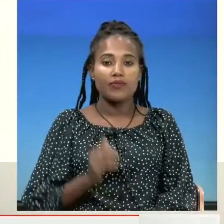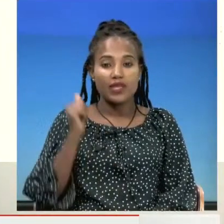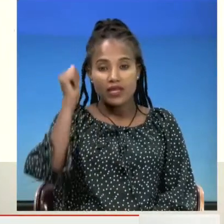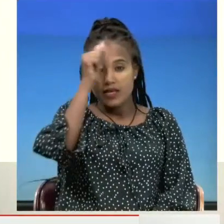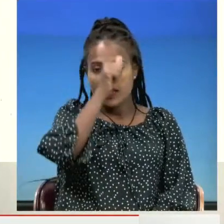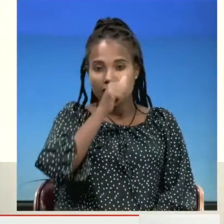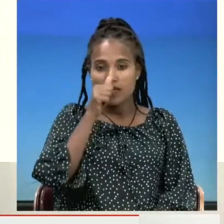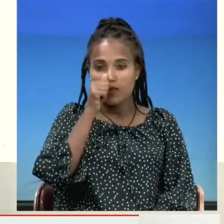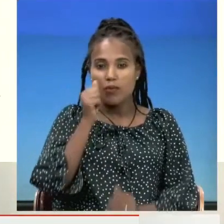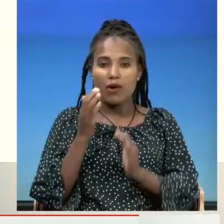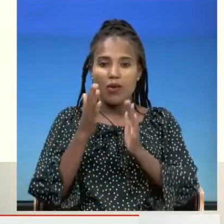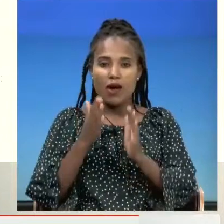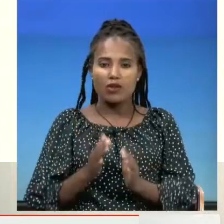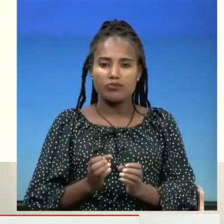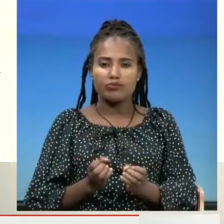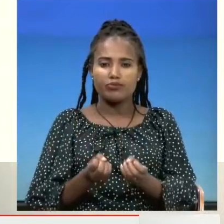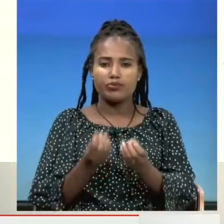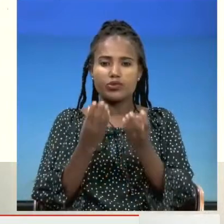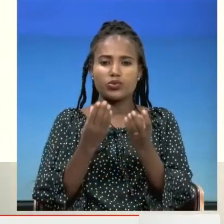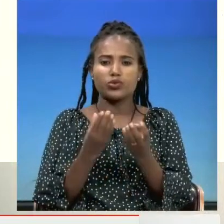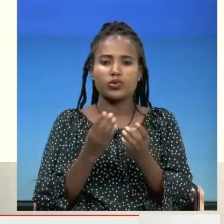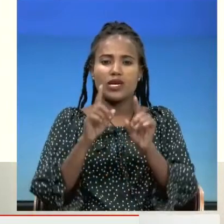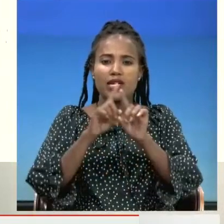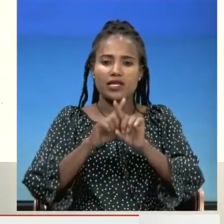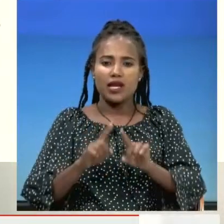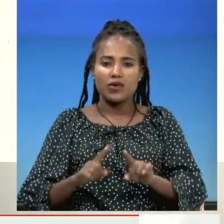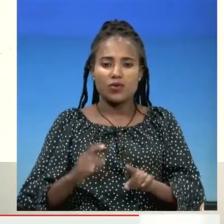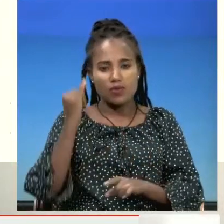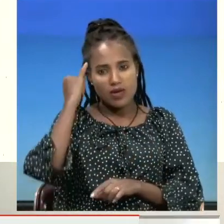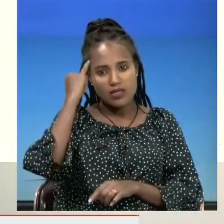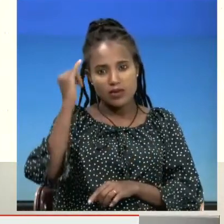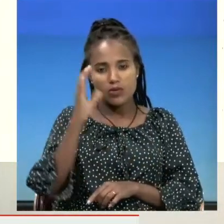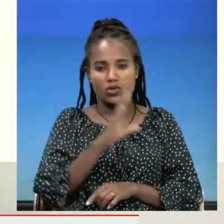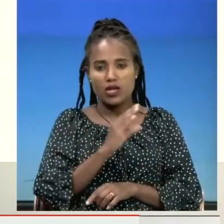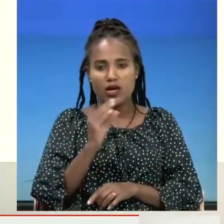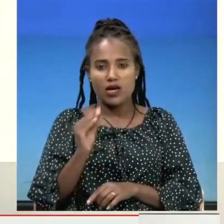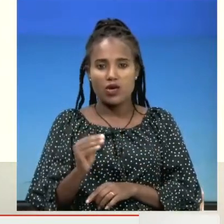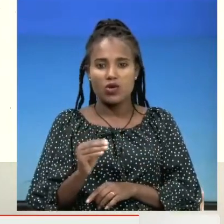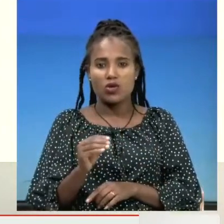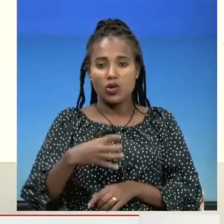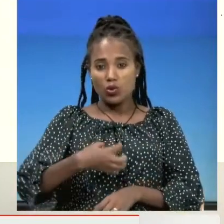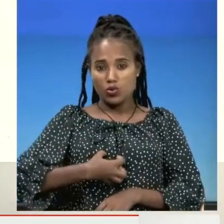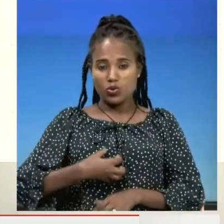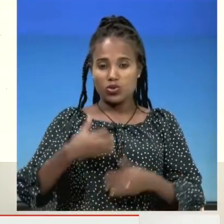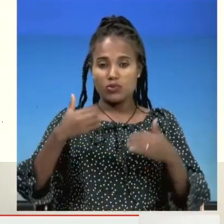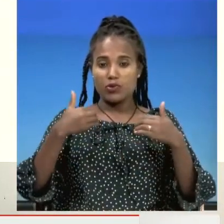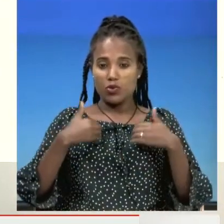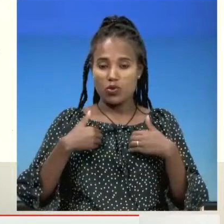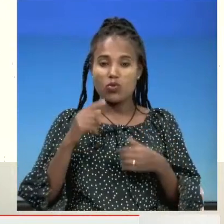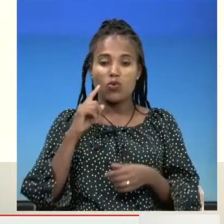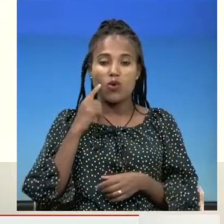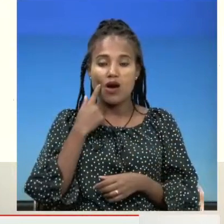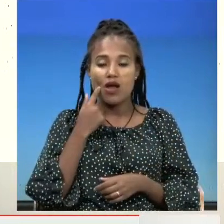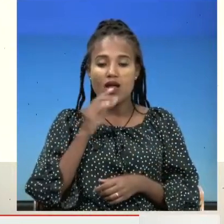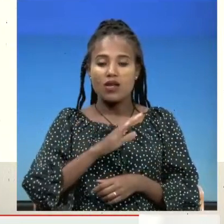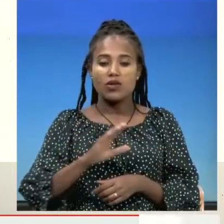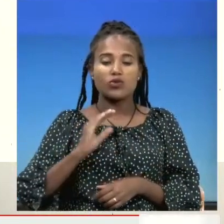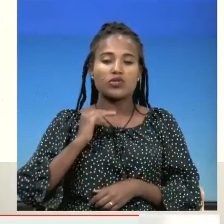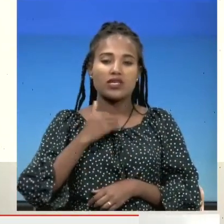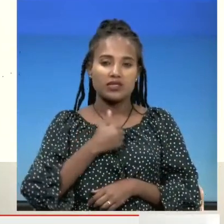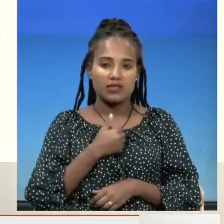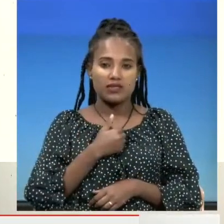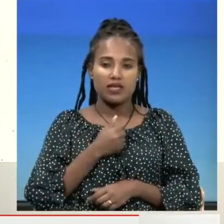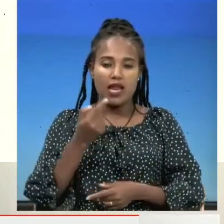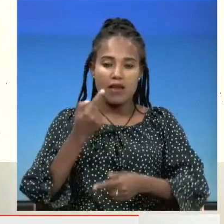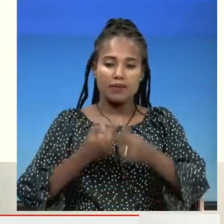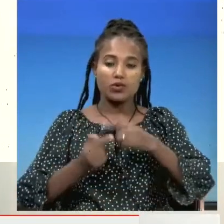ኢትዮጵያውያን ብዙ የተለያዩ ሐሳቦችና ቁርሾች እንኳን ቢኖረን ለልጆቻችን